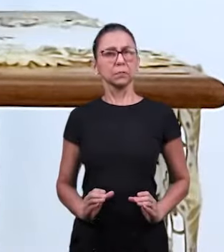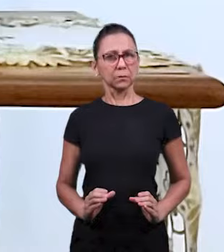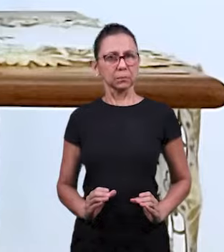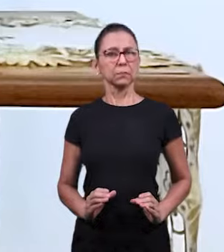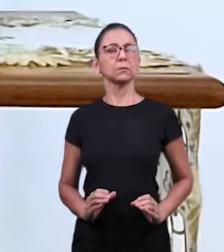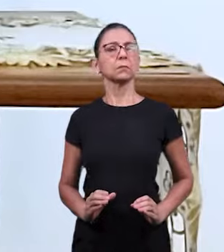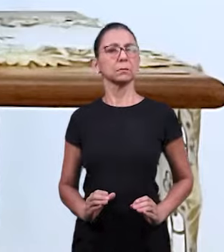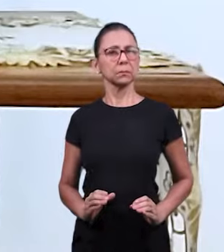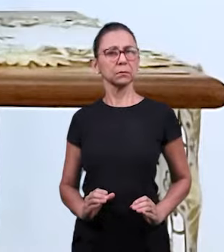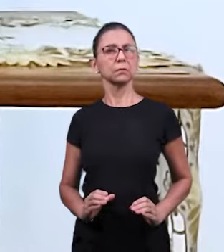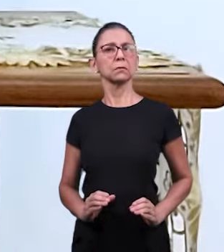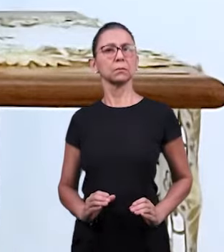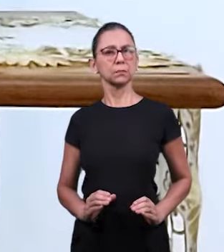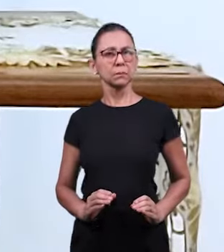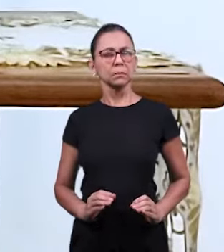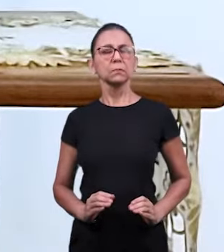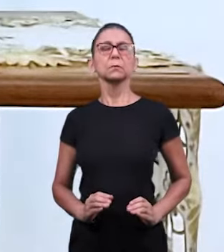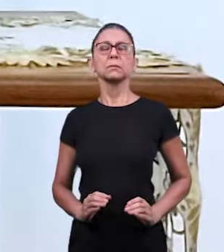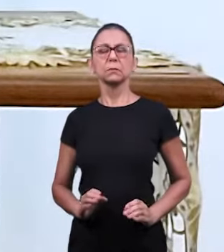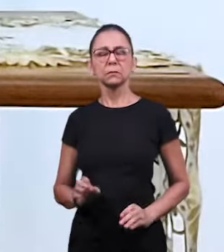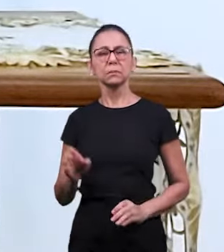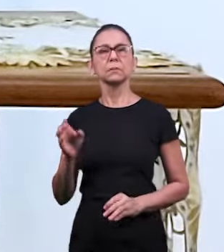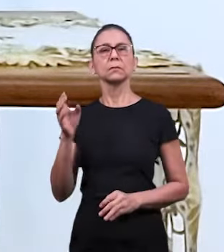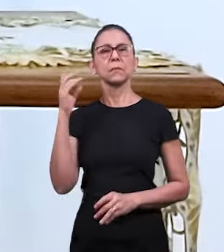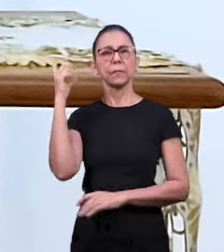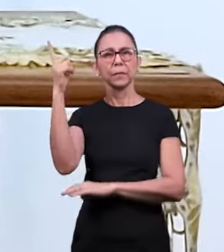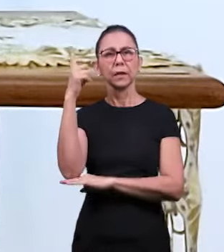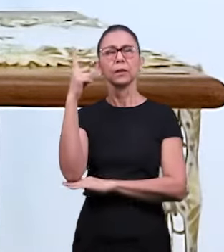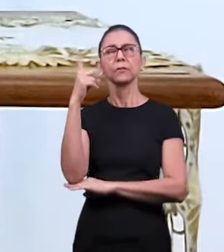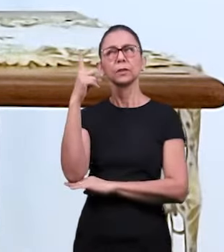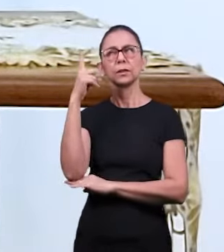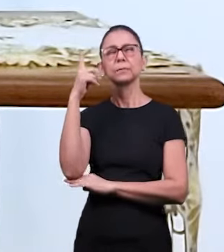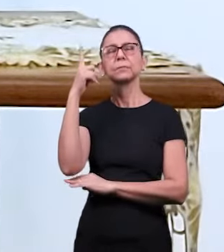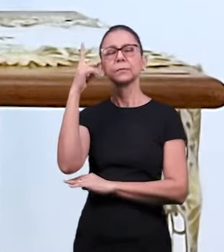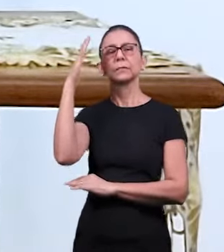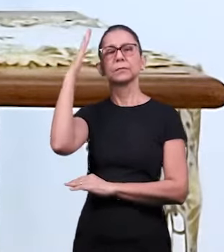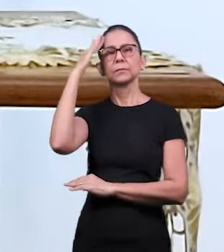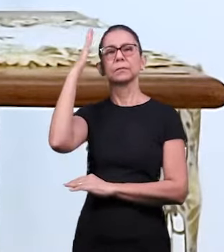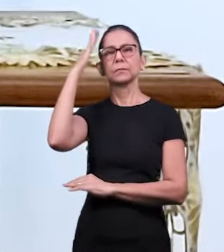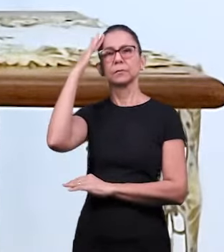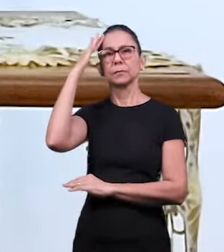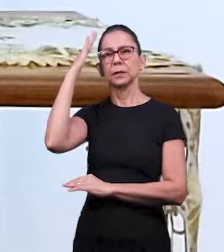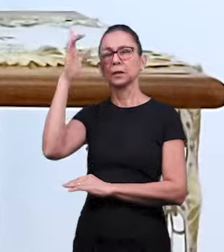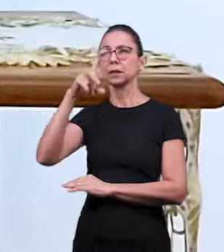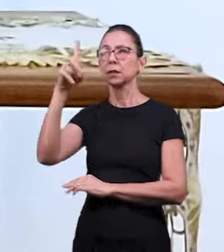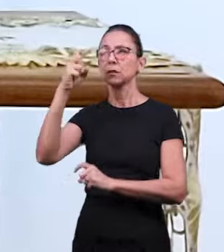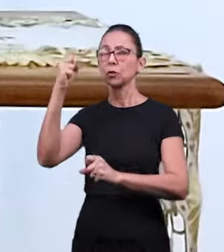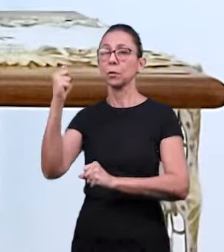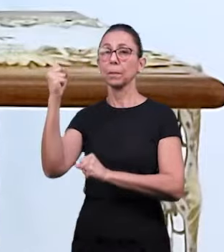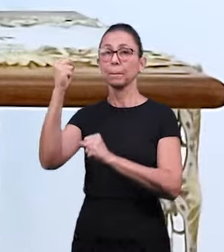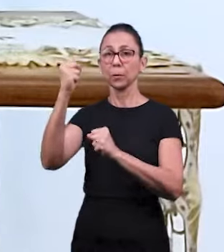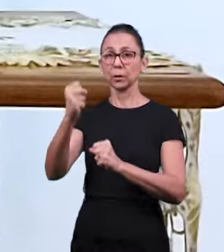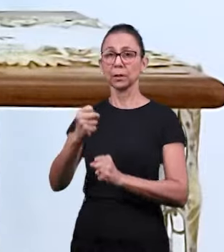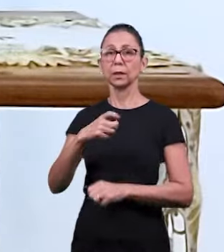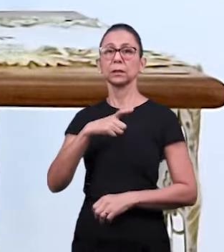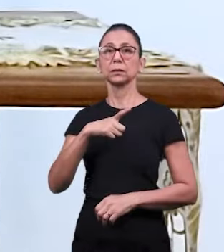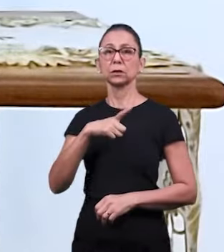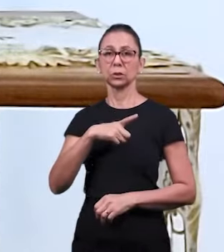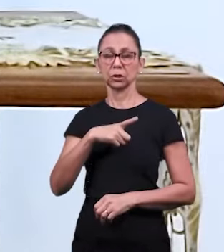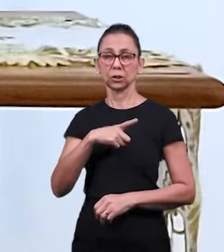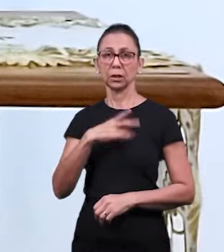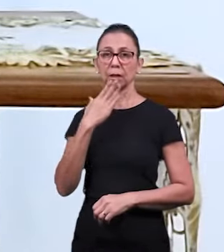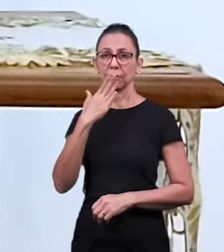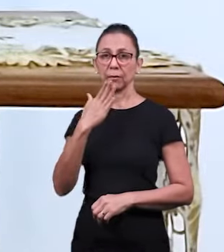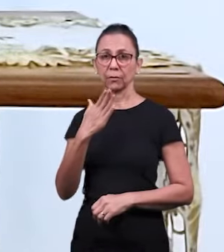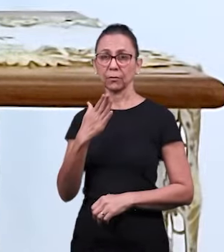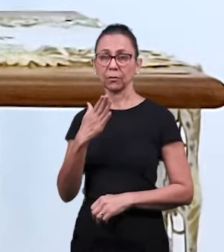потому что Давид всегда признавал силу Божью в своей жизни, благословение Божье в его жизни.